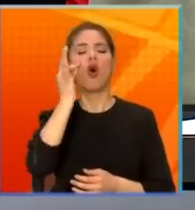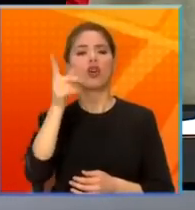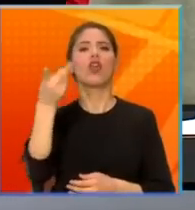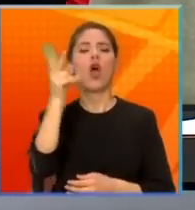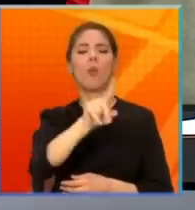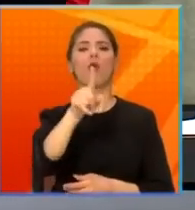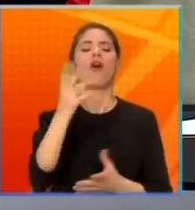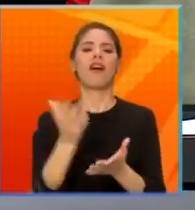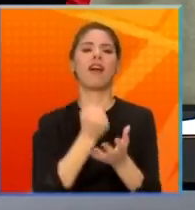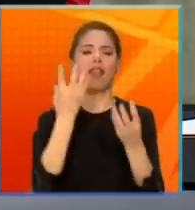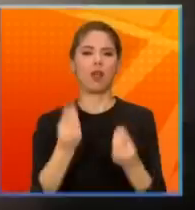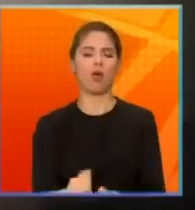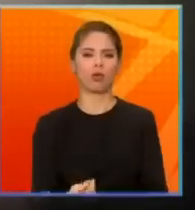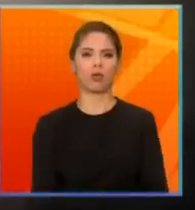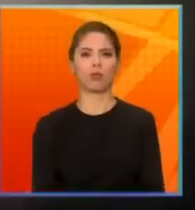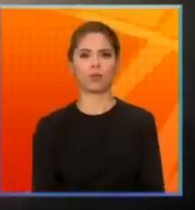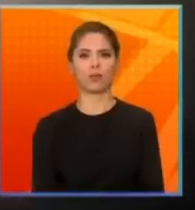savaşı kazandı.